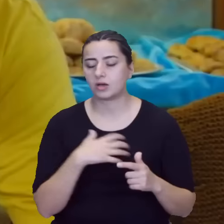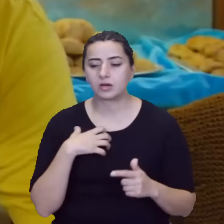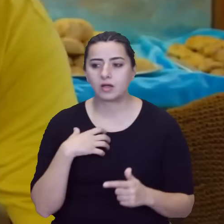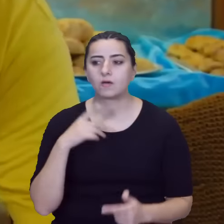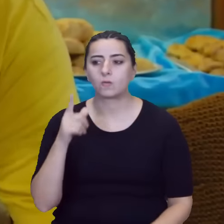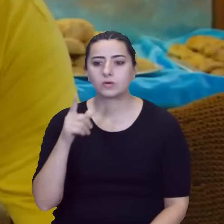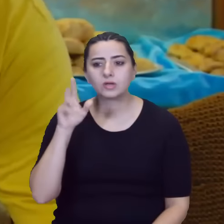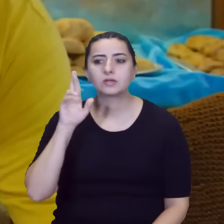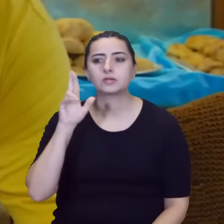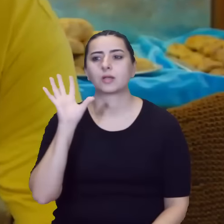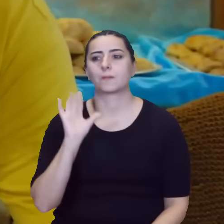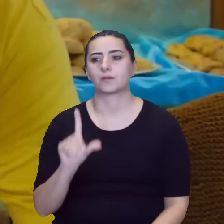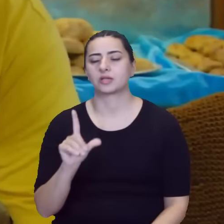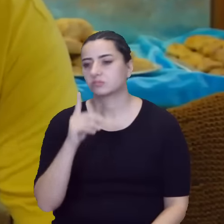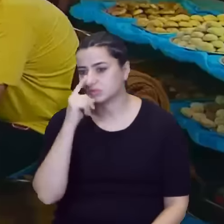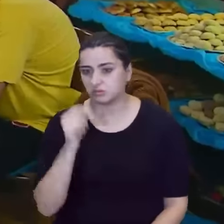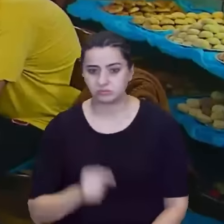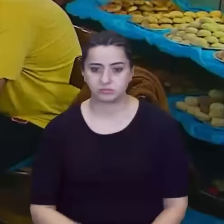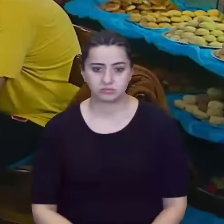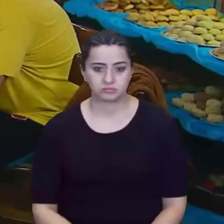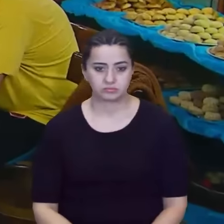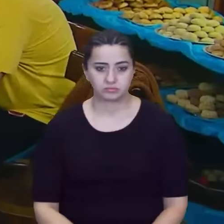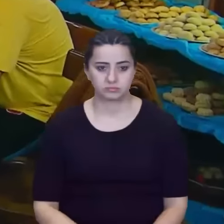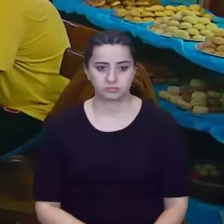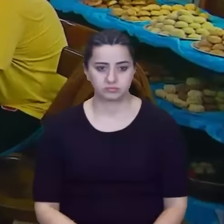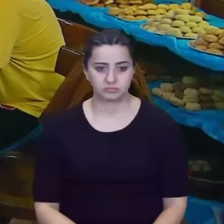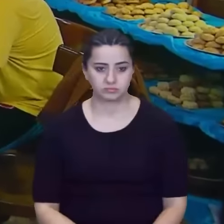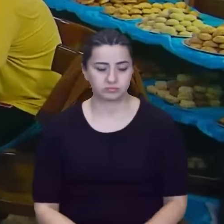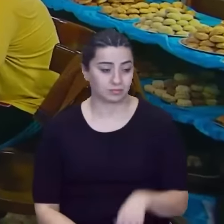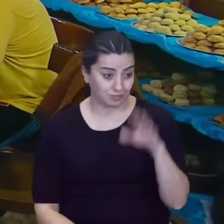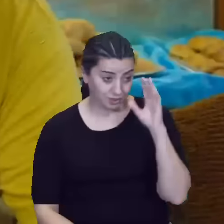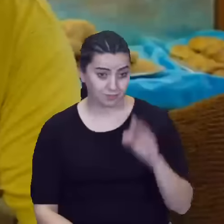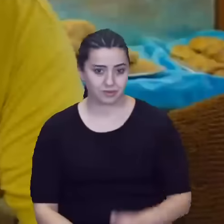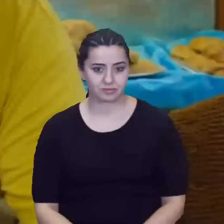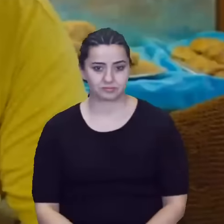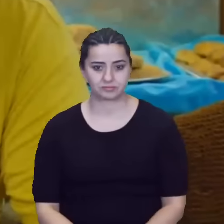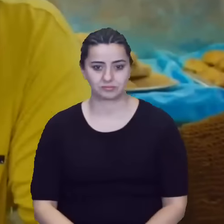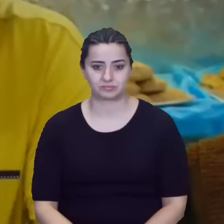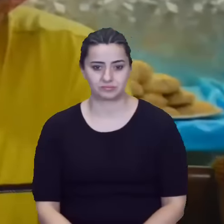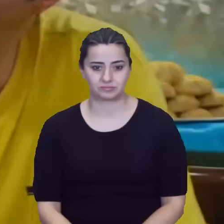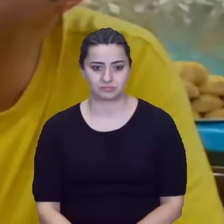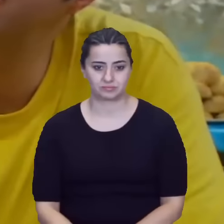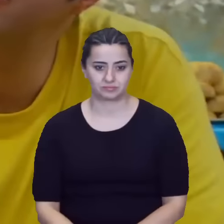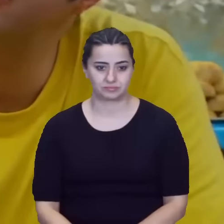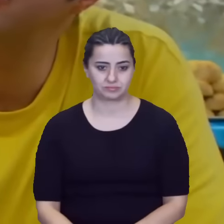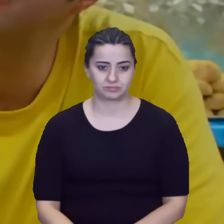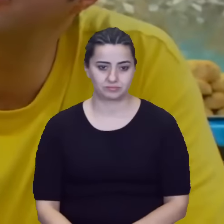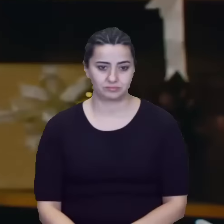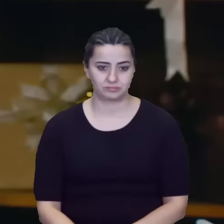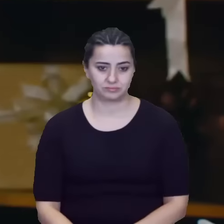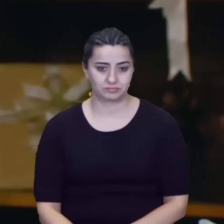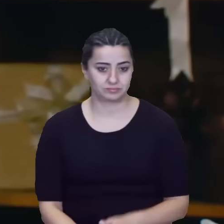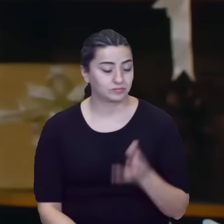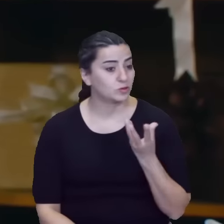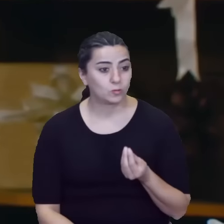onu hatırlamamalı. Ama kim? Kim olabilir? Merhaba. Gözler Funda'ya odaklandı.